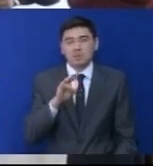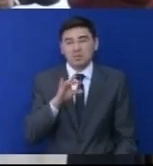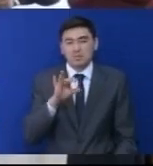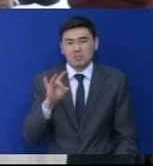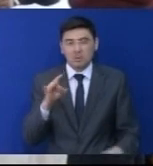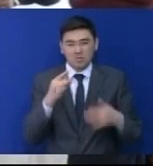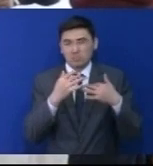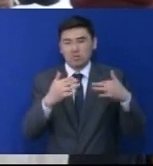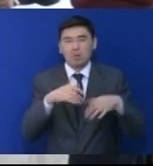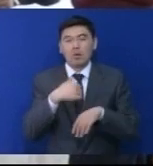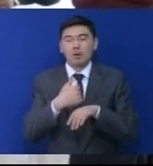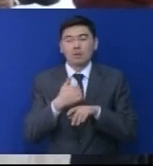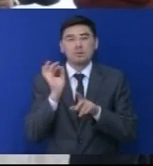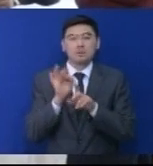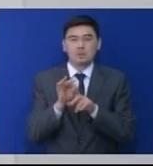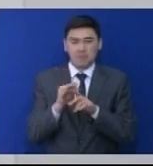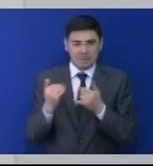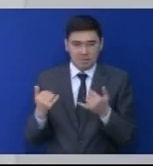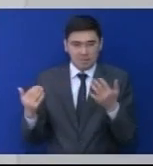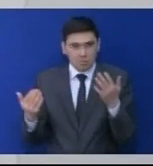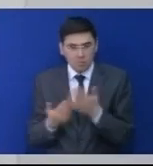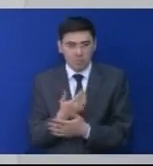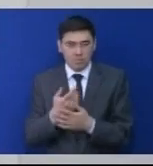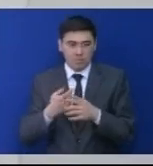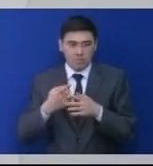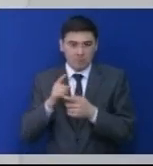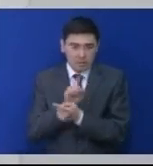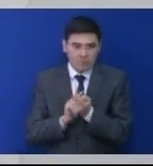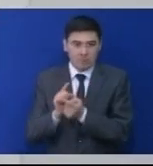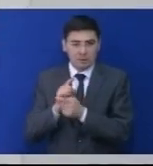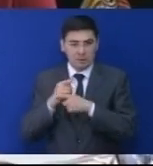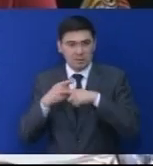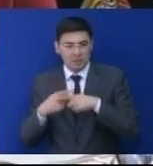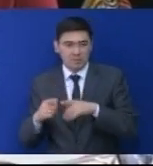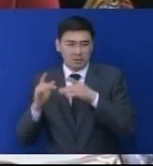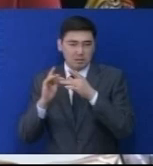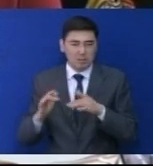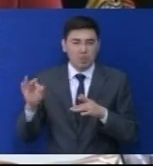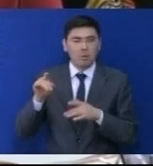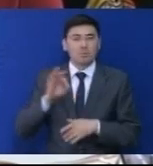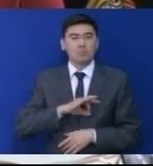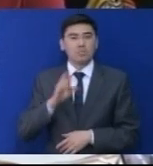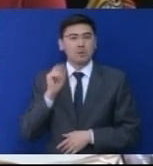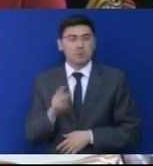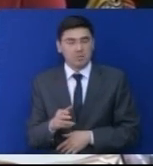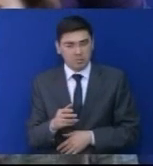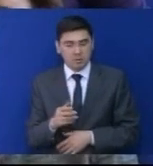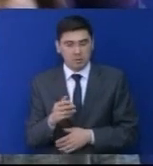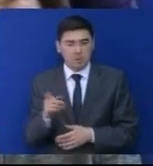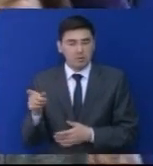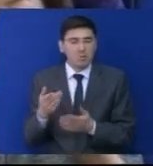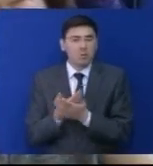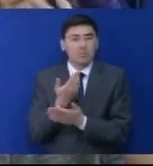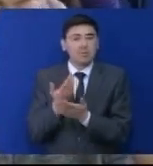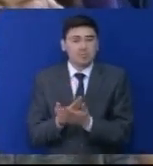мақсаттың автоматтандыру мен жаңа электрондық қызметтерді енгізу екендігін атап өтті. Бұл өз кезегінде білім саласын тұрғындар